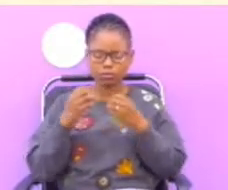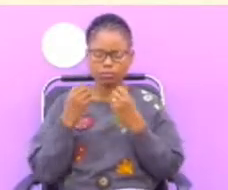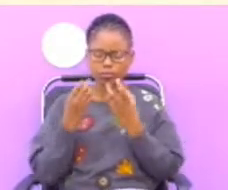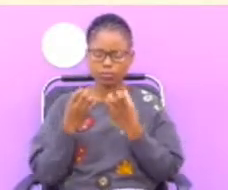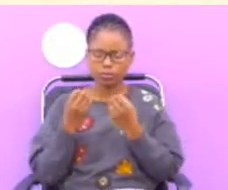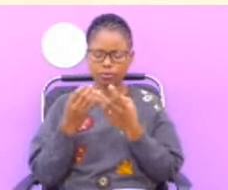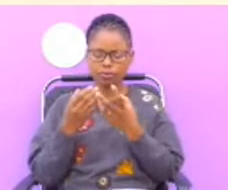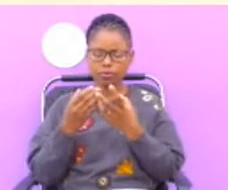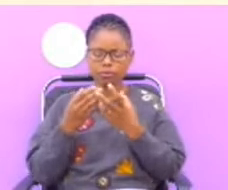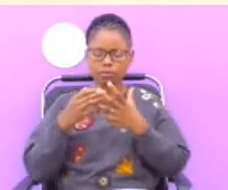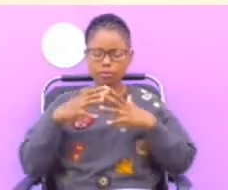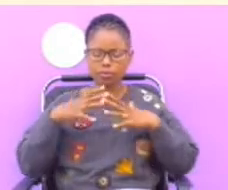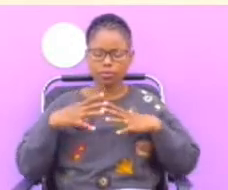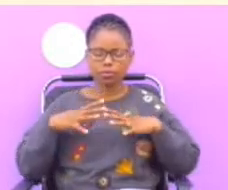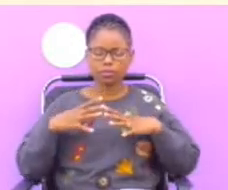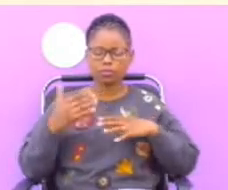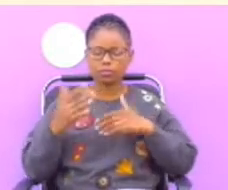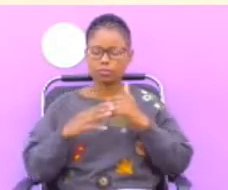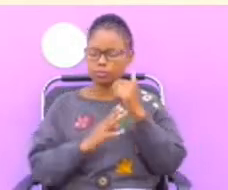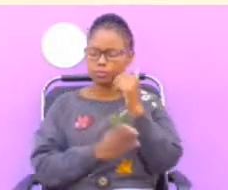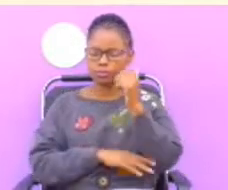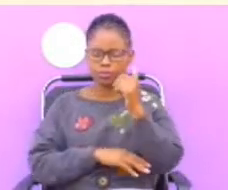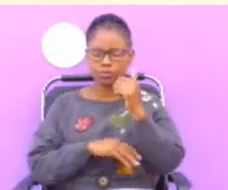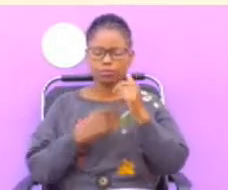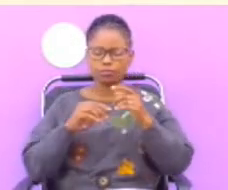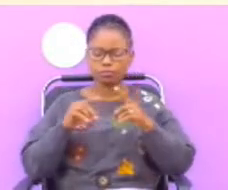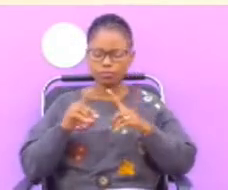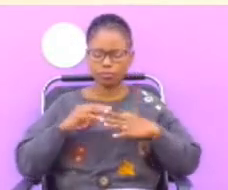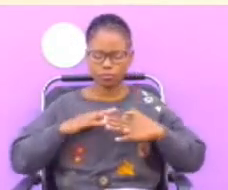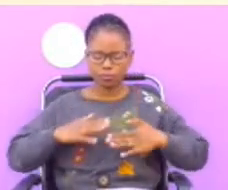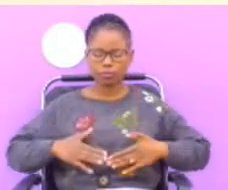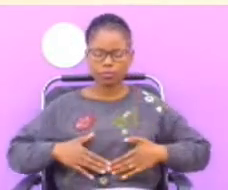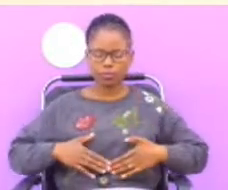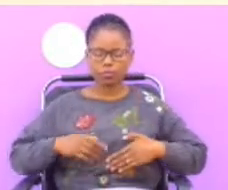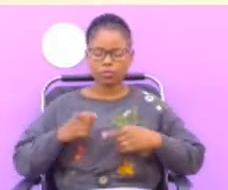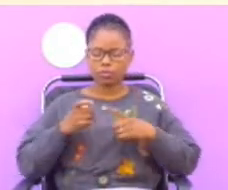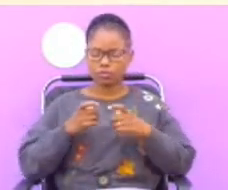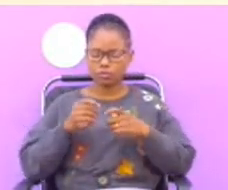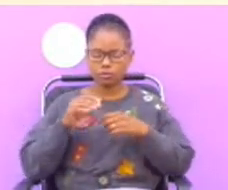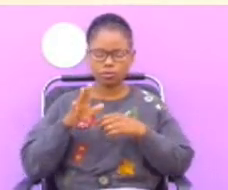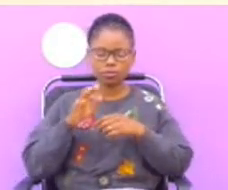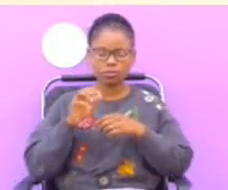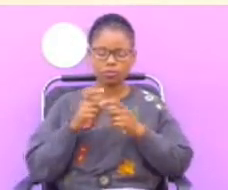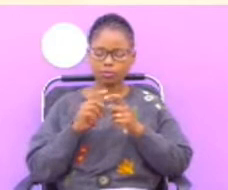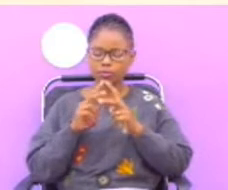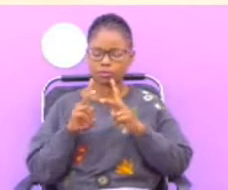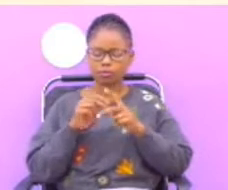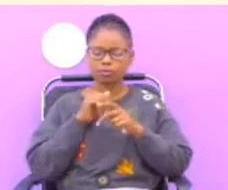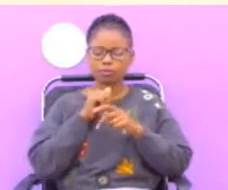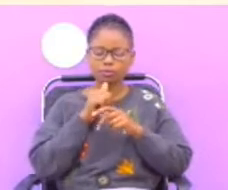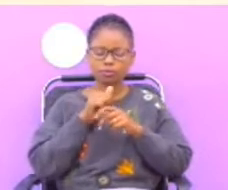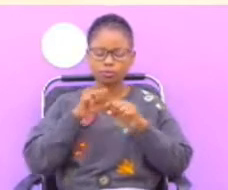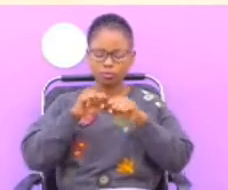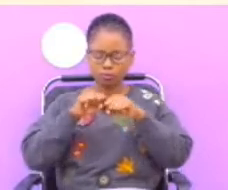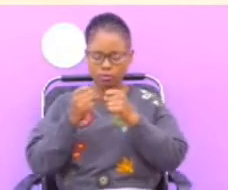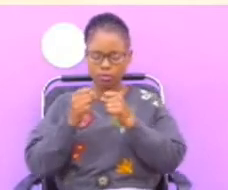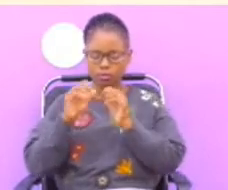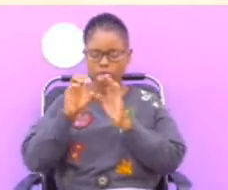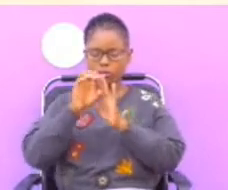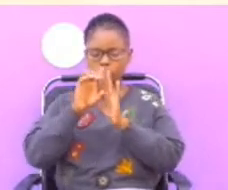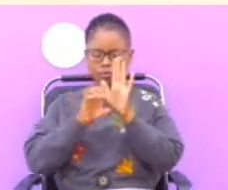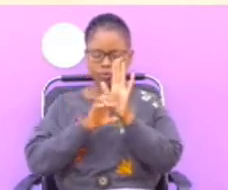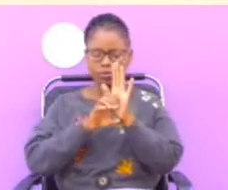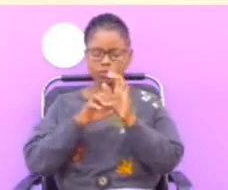mũno me magigi, mĩĩrĩ ĩno ndĩkũgocithĩtie na ndĩgũtĩithĩtie. Nĩ tunĩte maathani maku ikũmi, nĩ tondũ kiugo